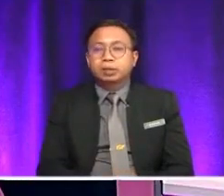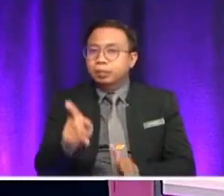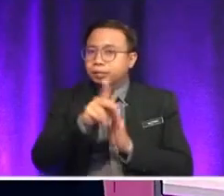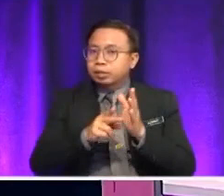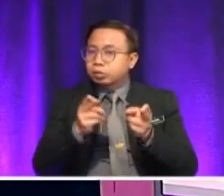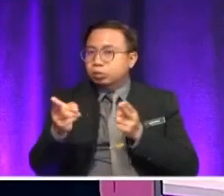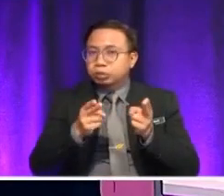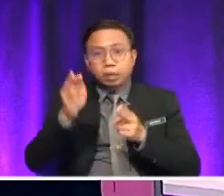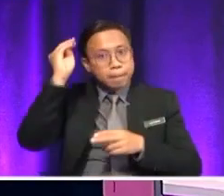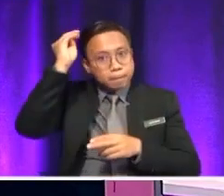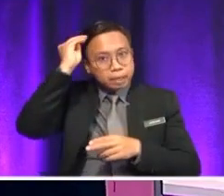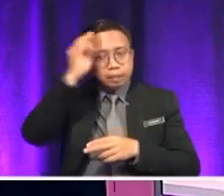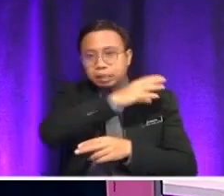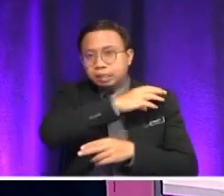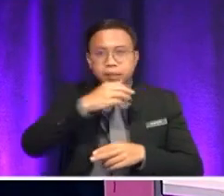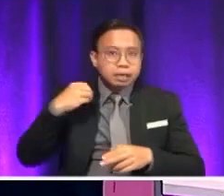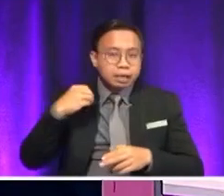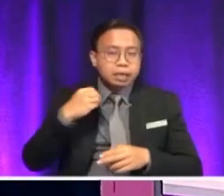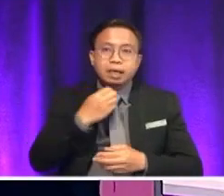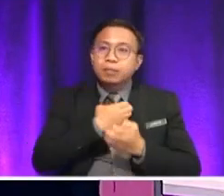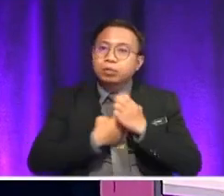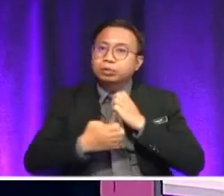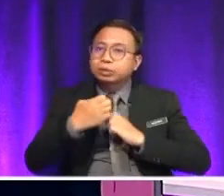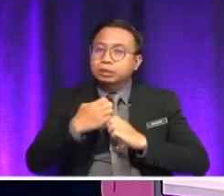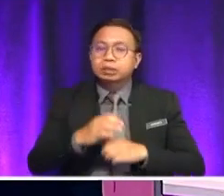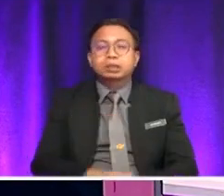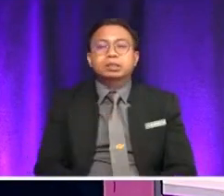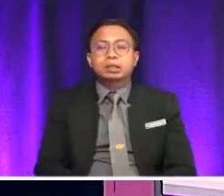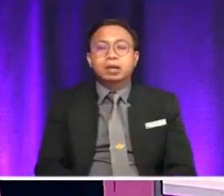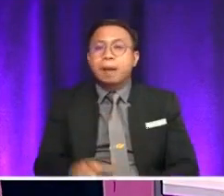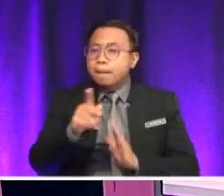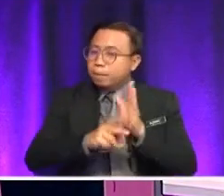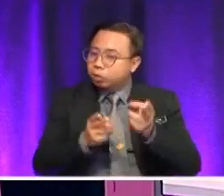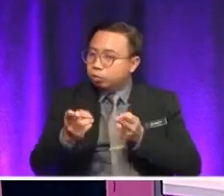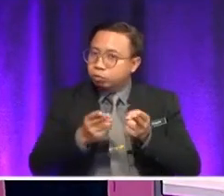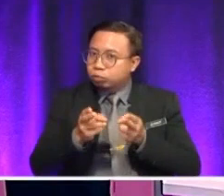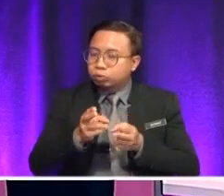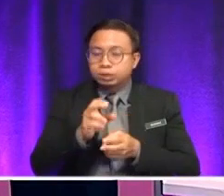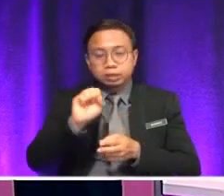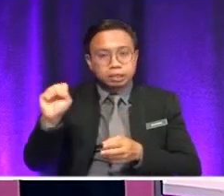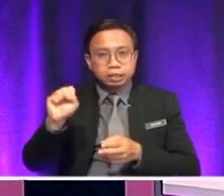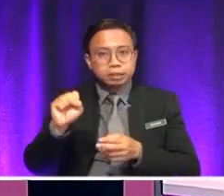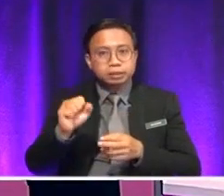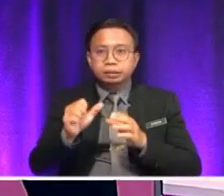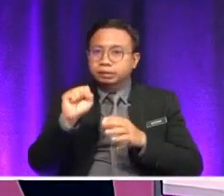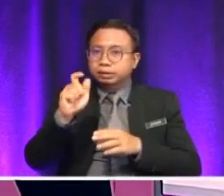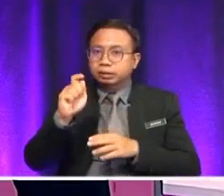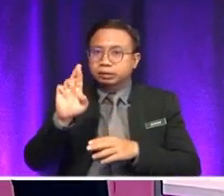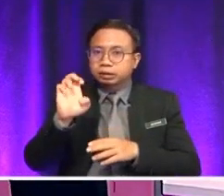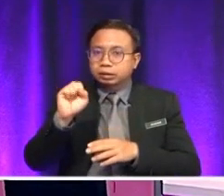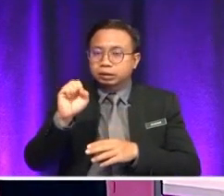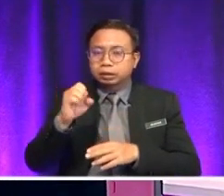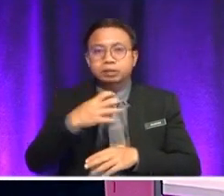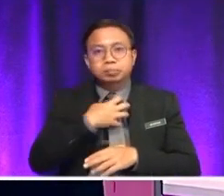pengurusan mental dan emosi, pengurusan konflik dan stres. Iaitu dia tingkatan 2 Menengah Rendah. Okey, murid